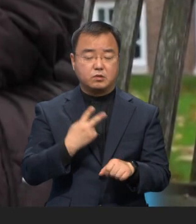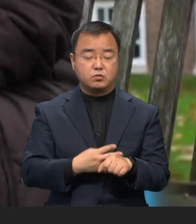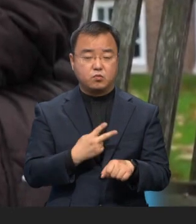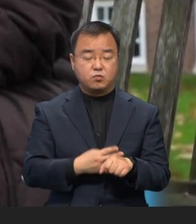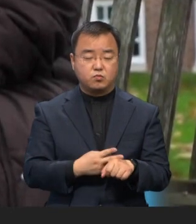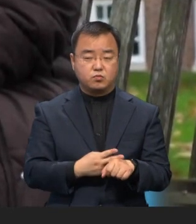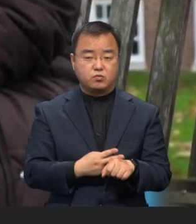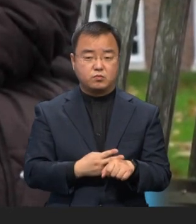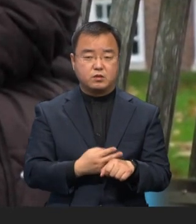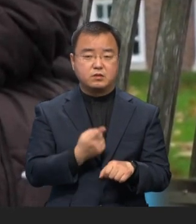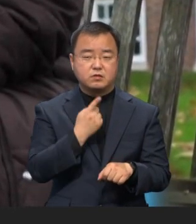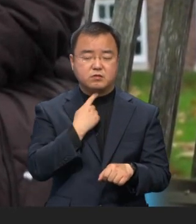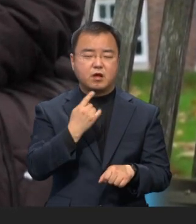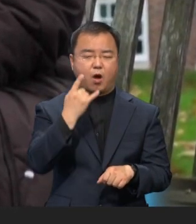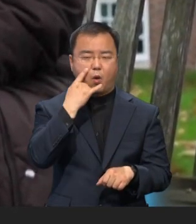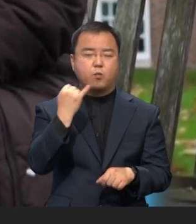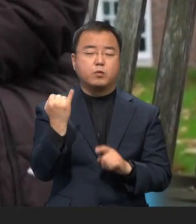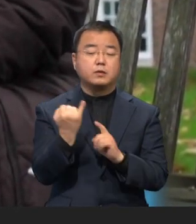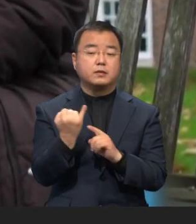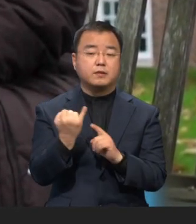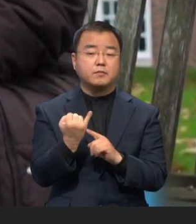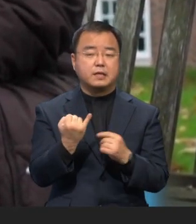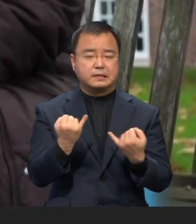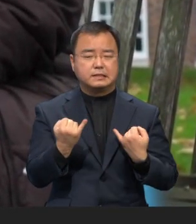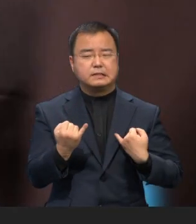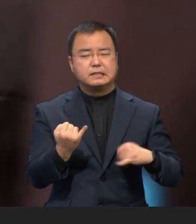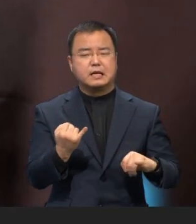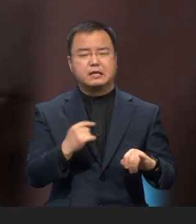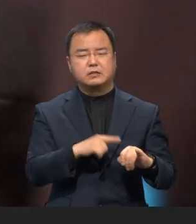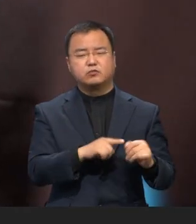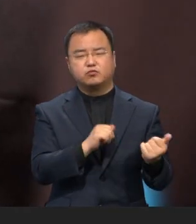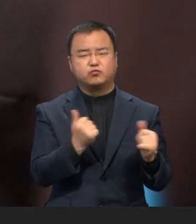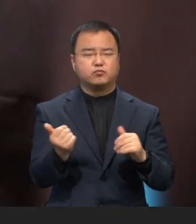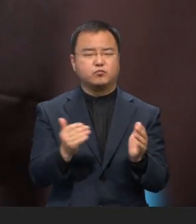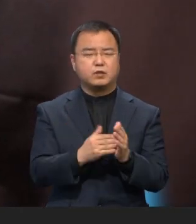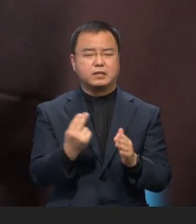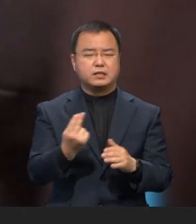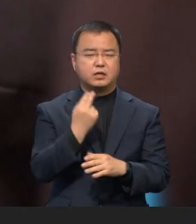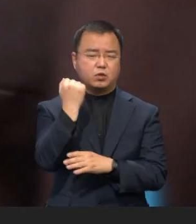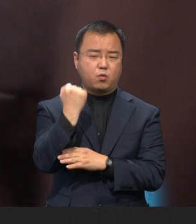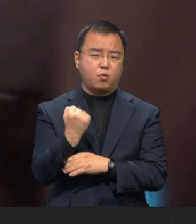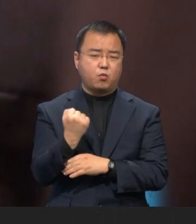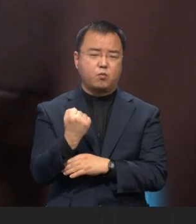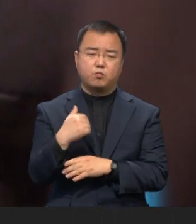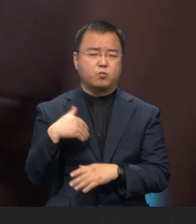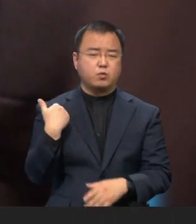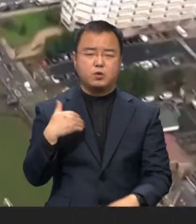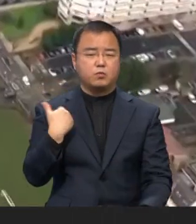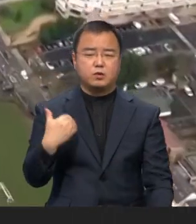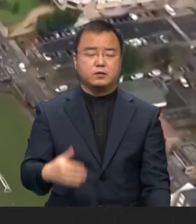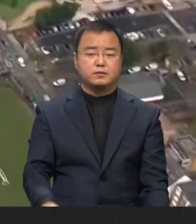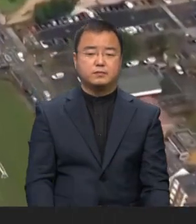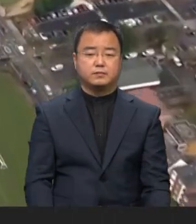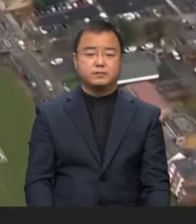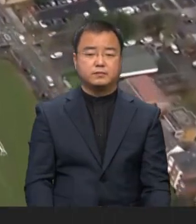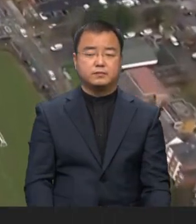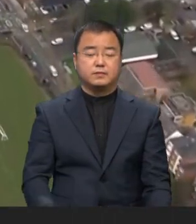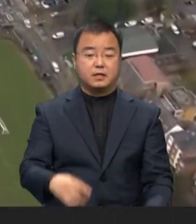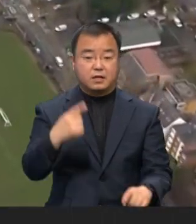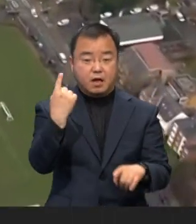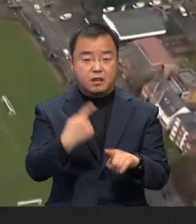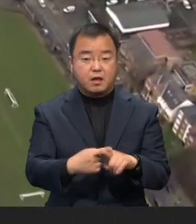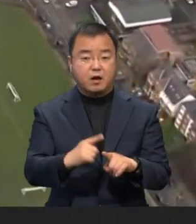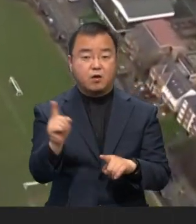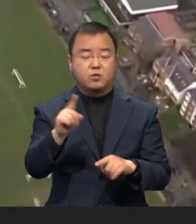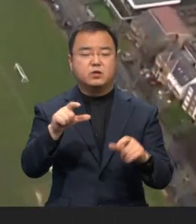엘라의 어머니 로사문드는 엘라가 숨질 때까지 대기오염 문제를 인식하지 못했습니다. 그러던 중